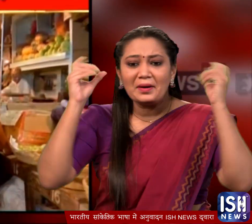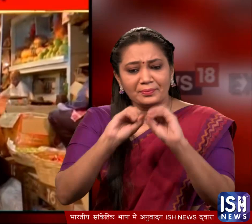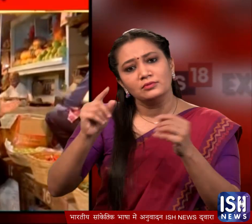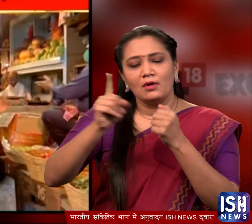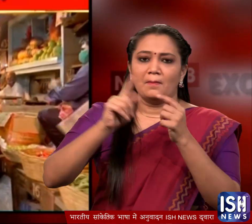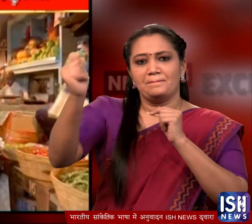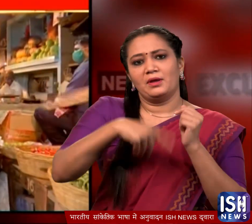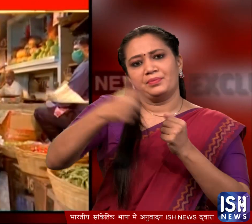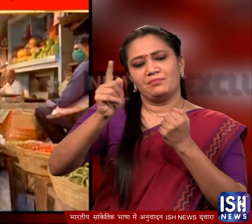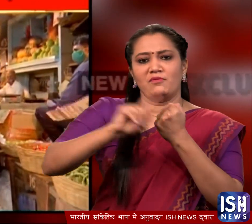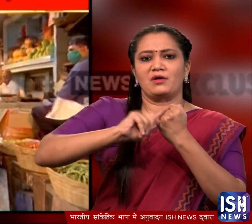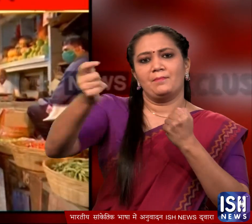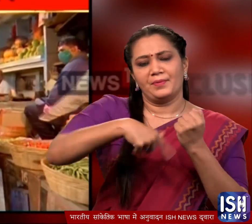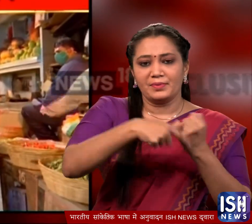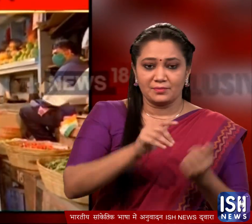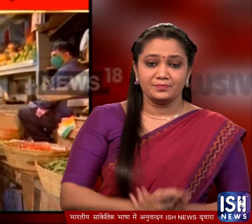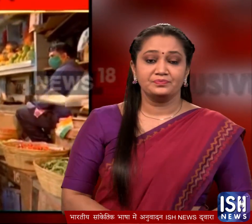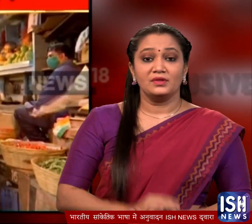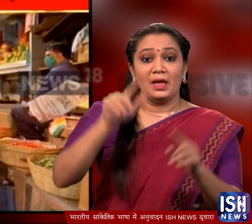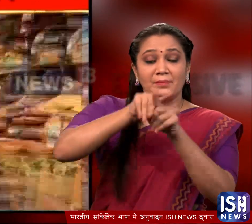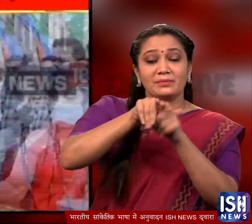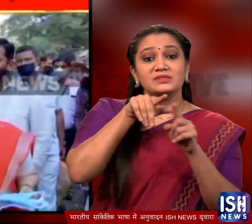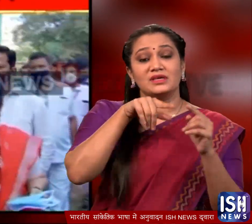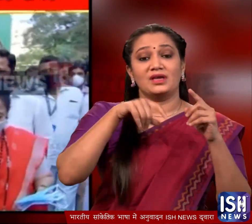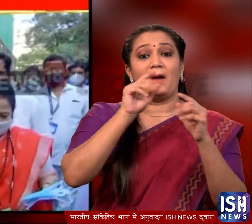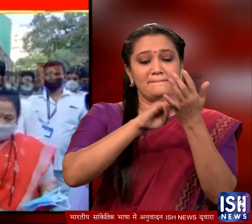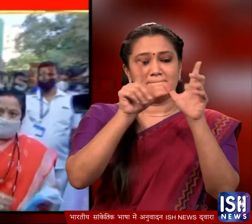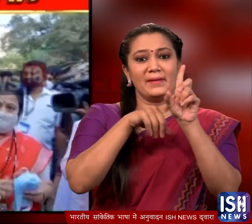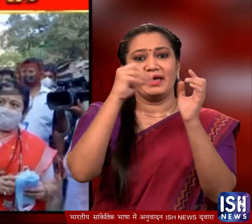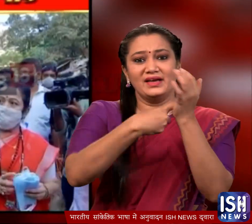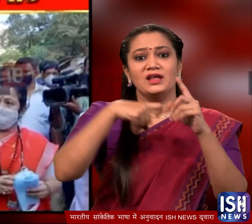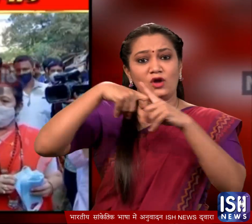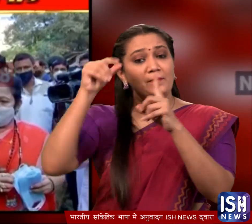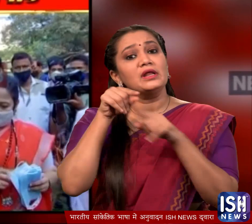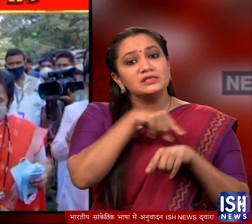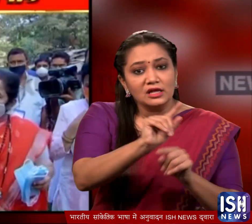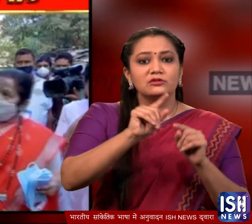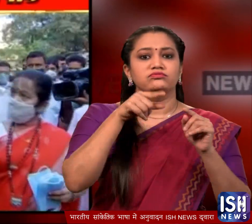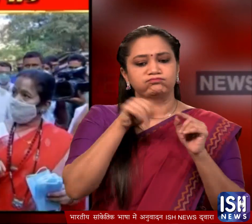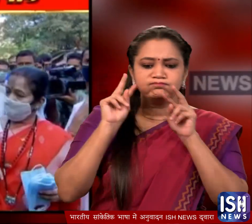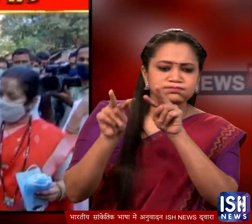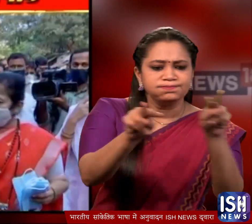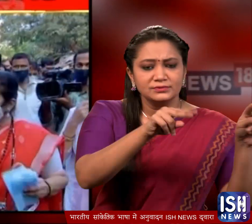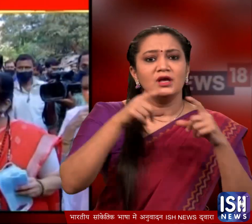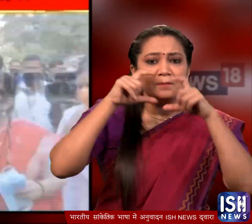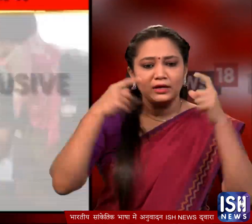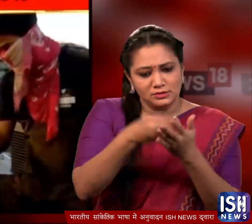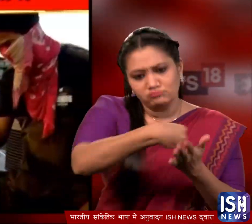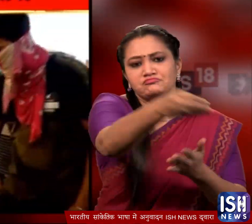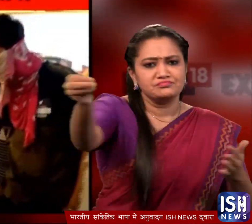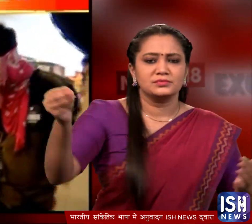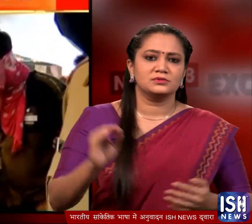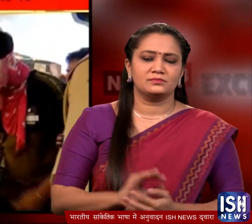वालों का चालान काटते दिखे। यही नहीं, खुद बीएमसी की मेयर किशोरी पेडनेकर वहां पहुंची और उन्होंने कोरोना से बचने के लिए लोगों को मास्क बांटे।